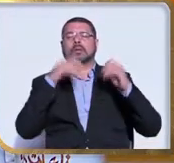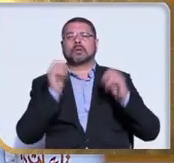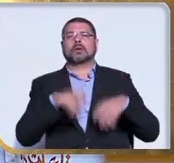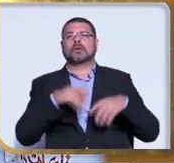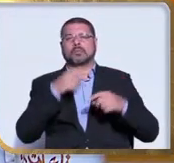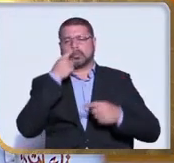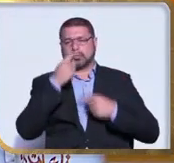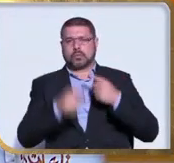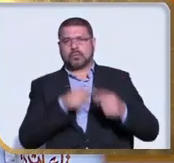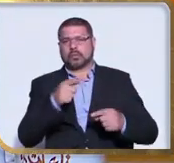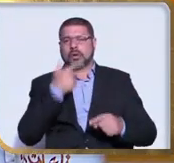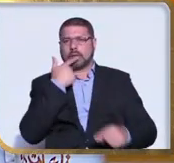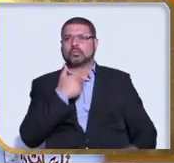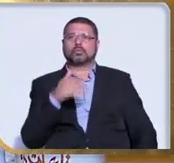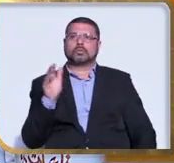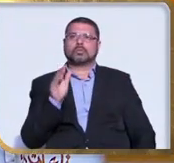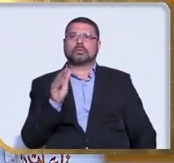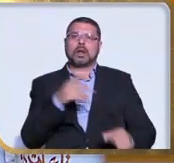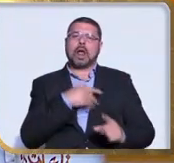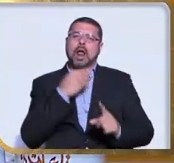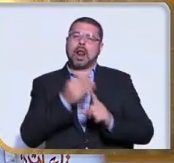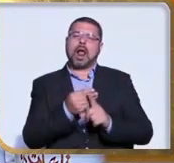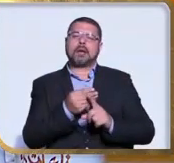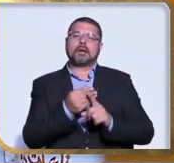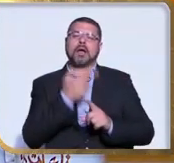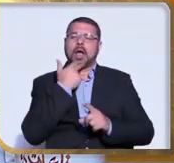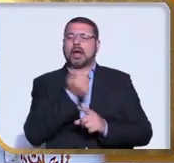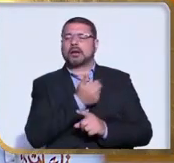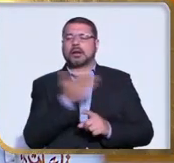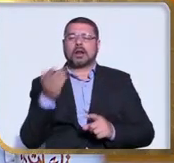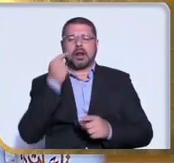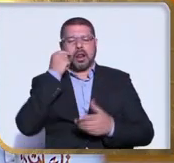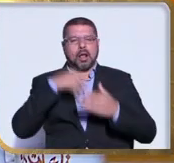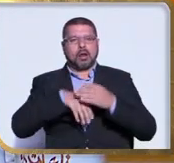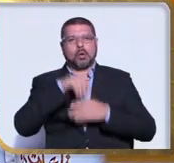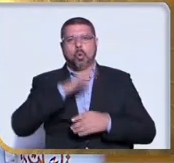دائما أبدا على حبيبك خير الخلق كلهم.